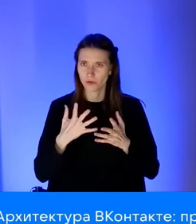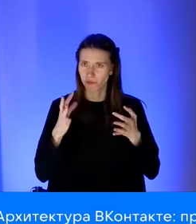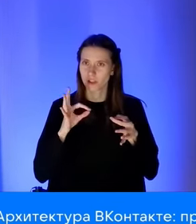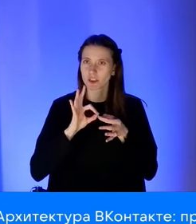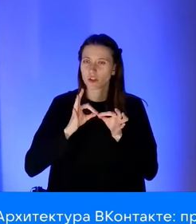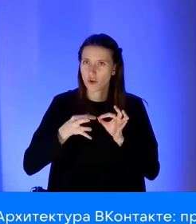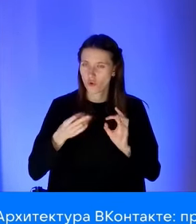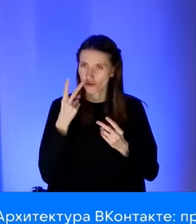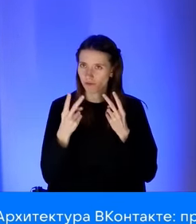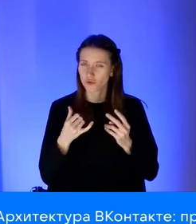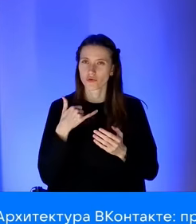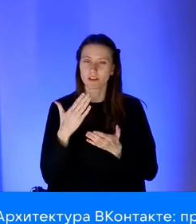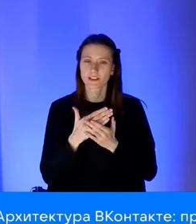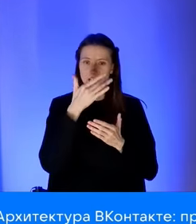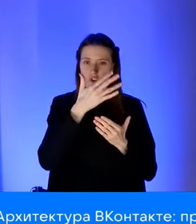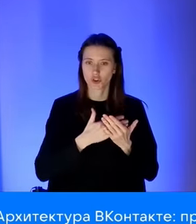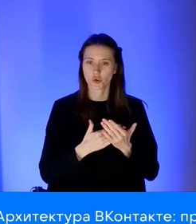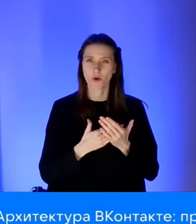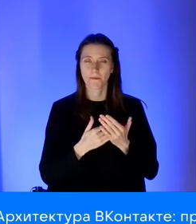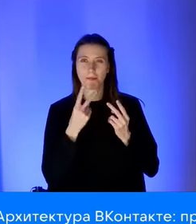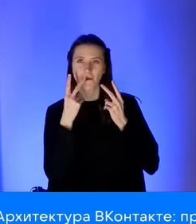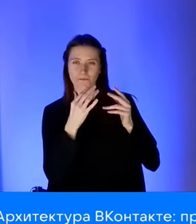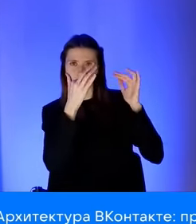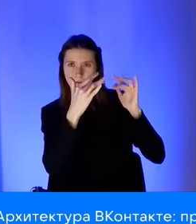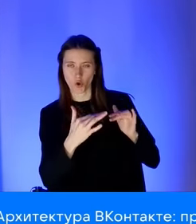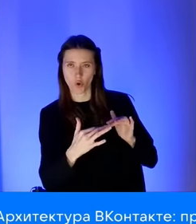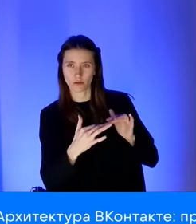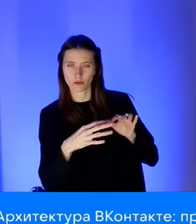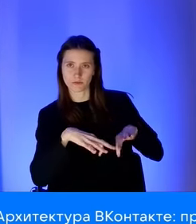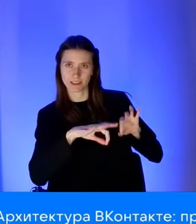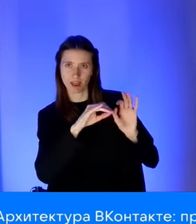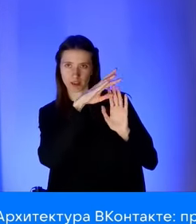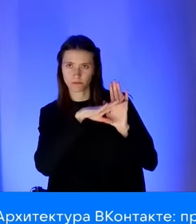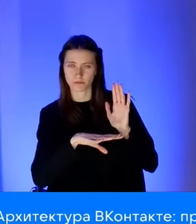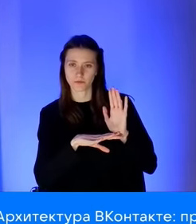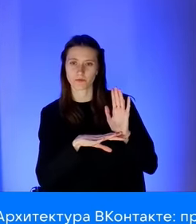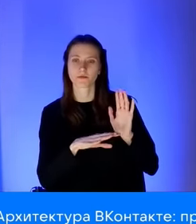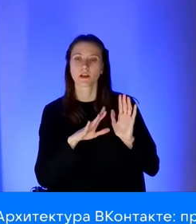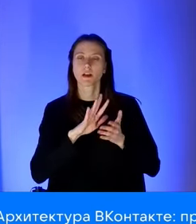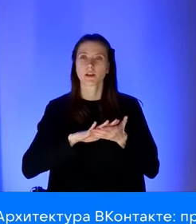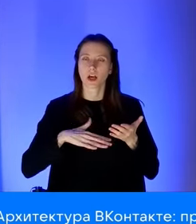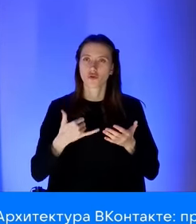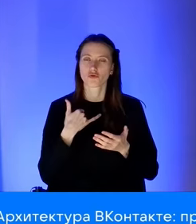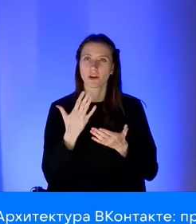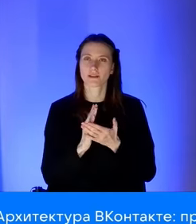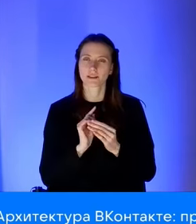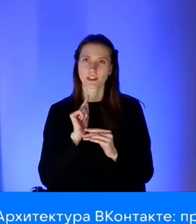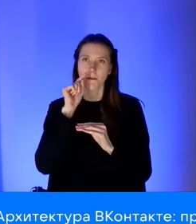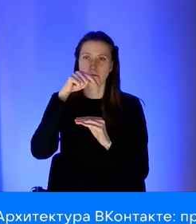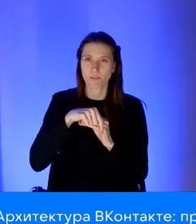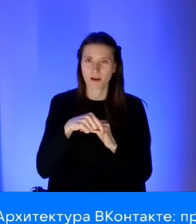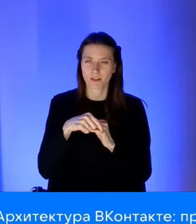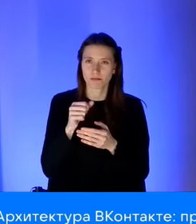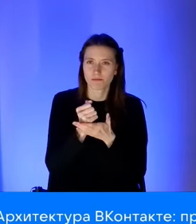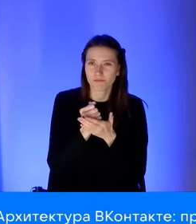У нас есть слой frontend который Термини ет https далее баланси на энд серверы